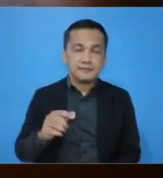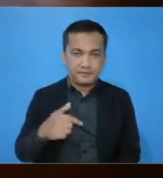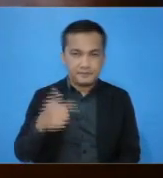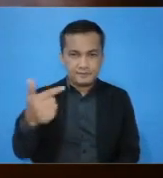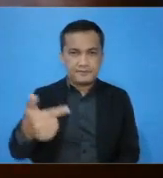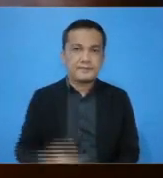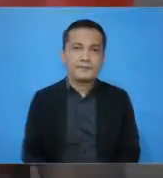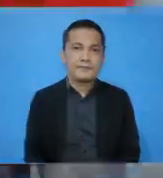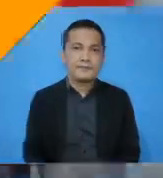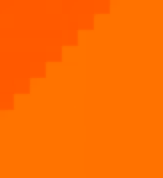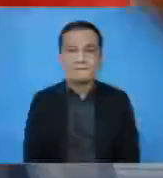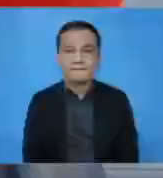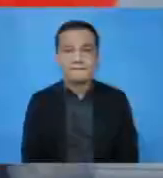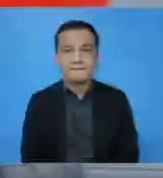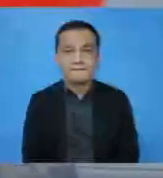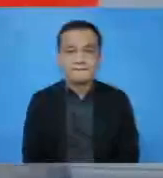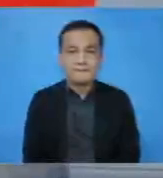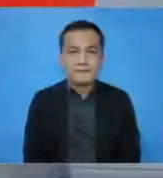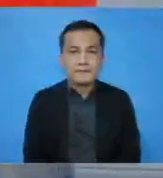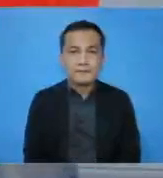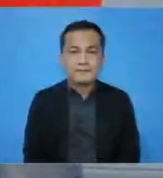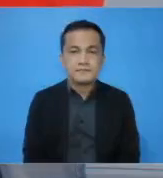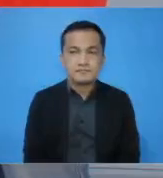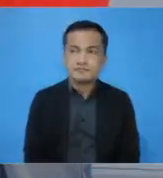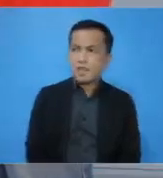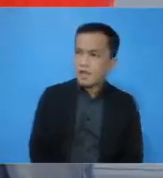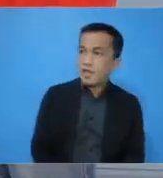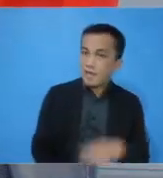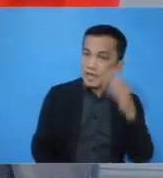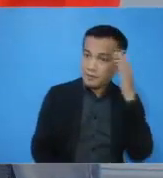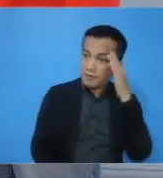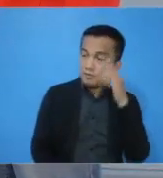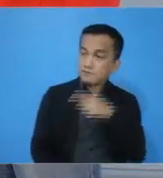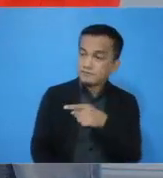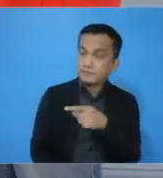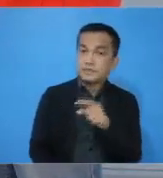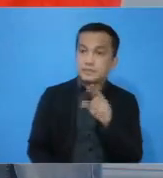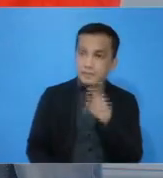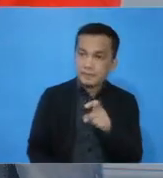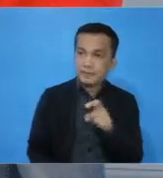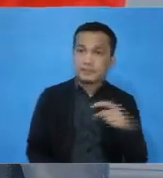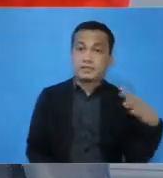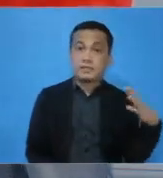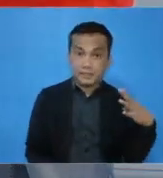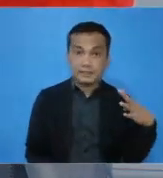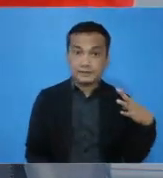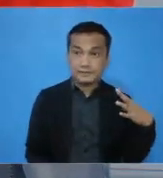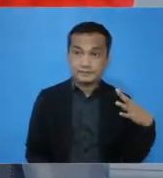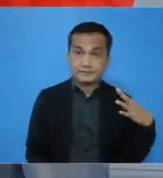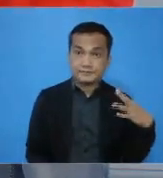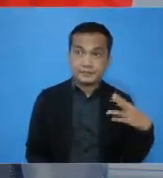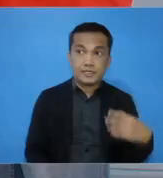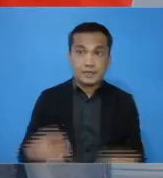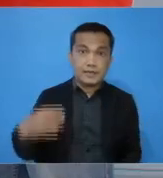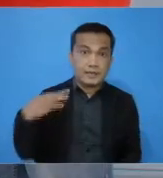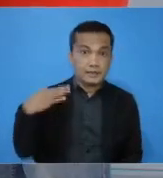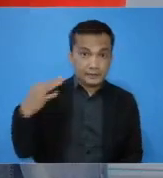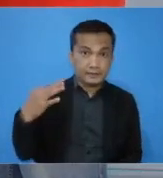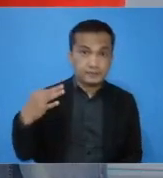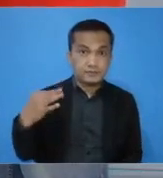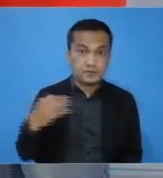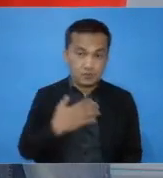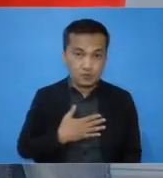5. Ano mo, Marian, dapat ganito na lang eh. Hintayin na lang natin yung mga kakandidato kung talagang tatakbo